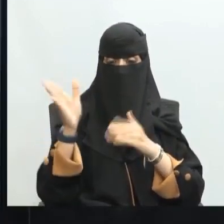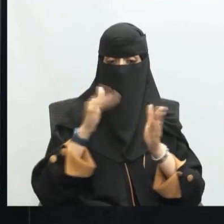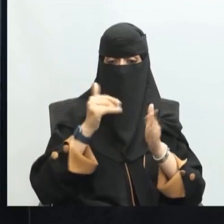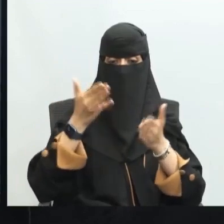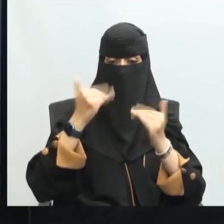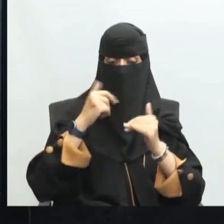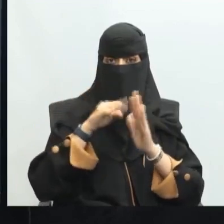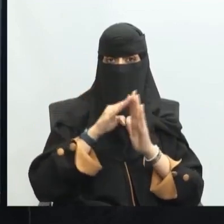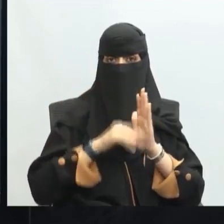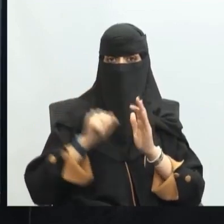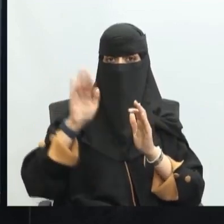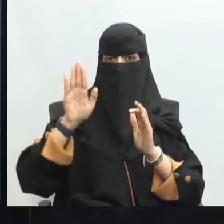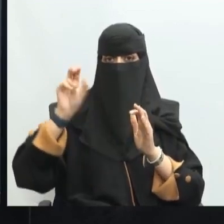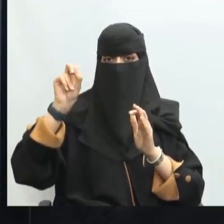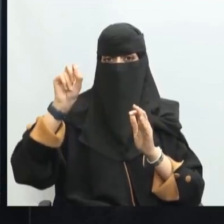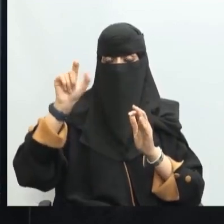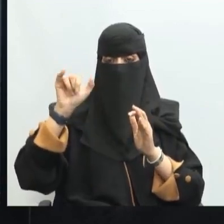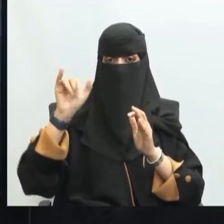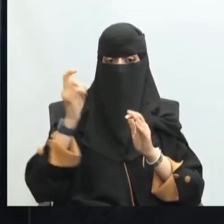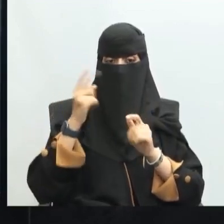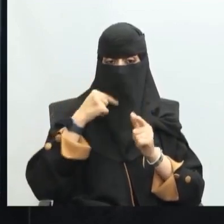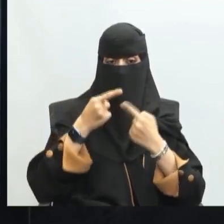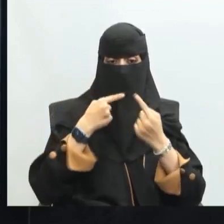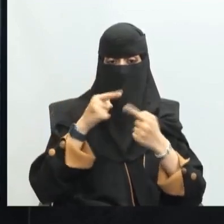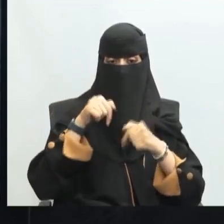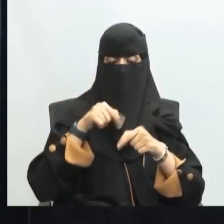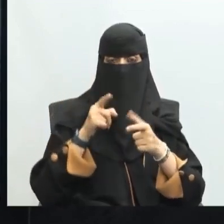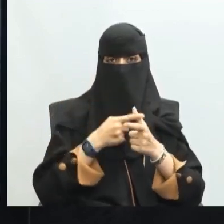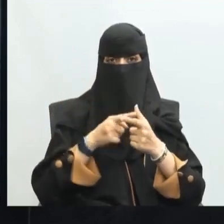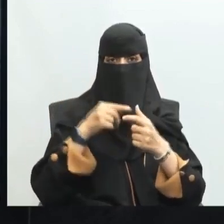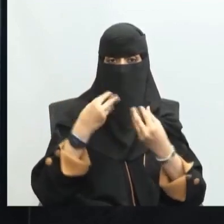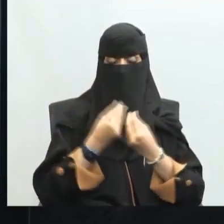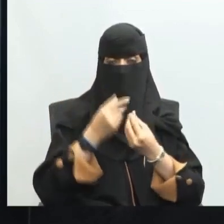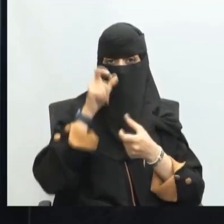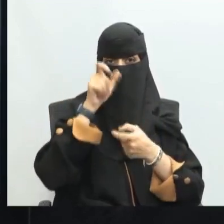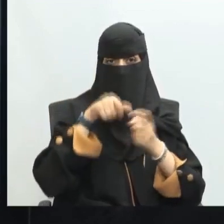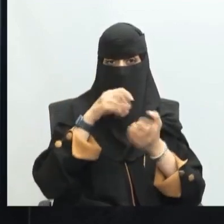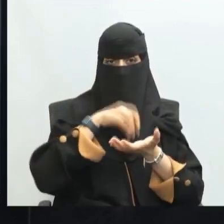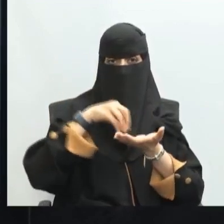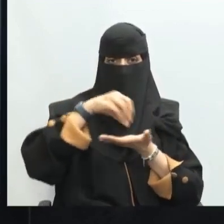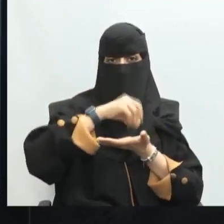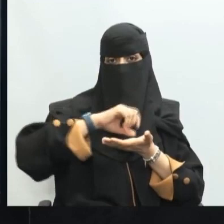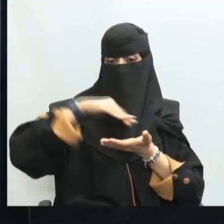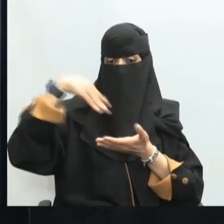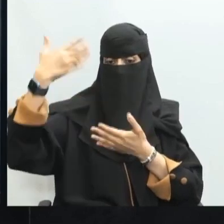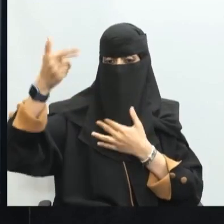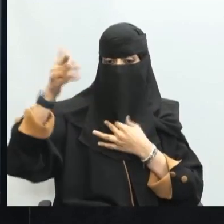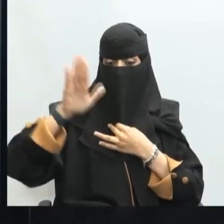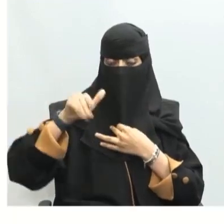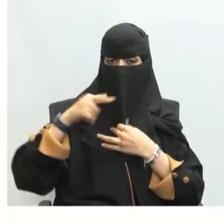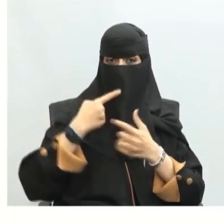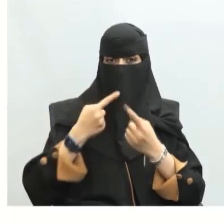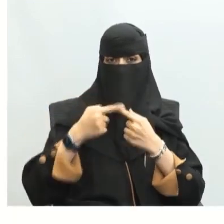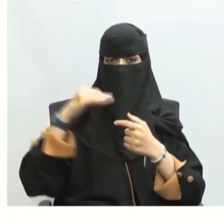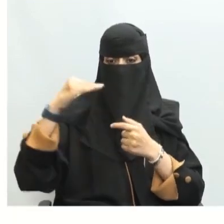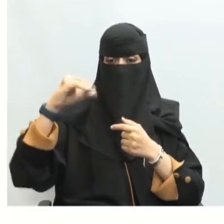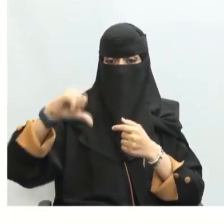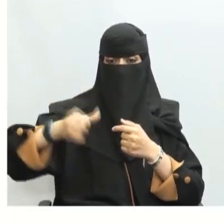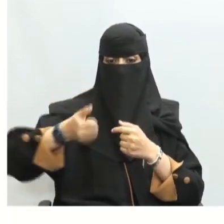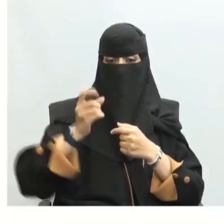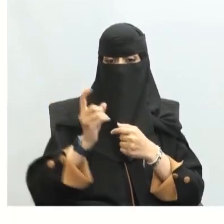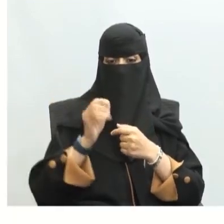برنامج سفير وهو للحوار بين مع الشباب من دول اخرى وايضا حواركم